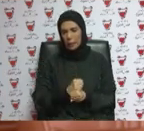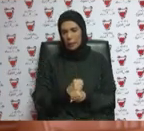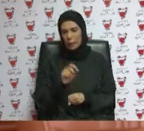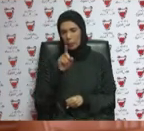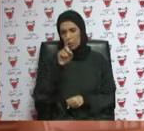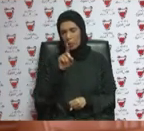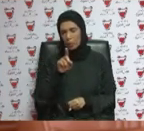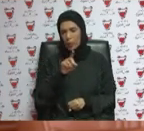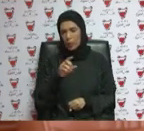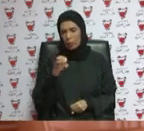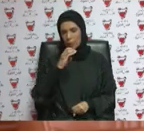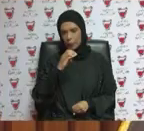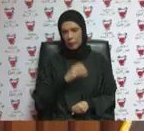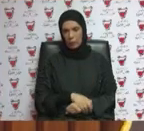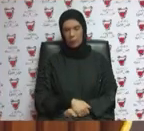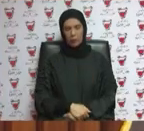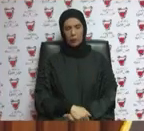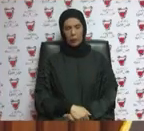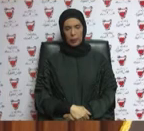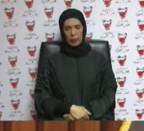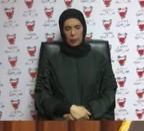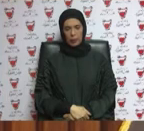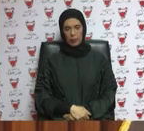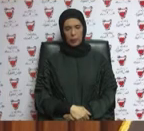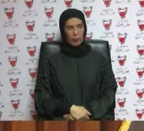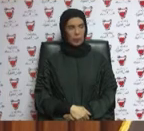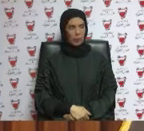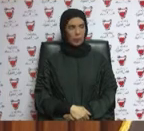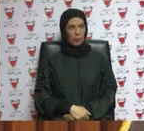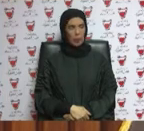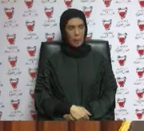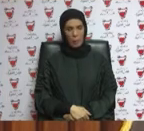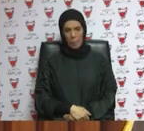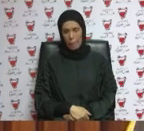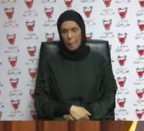وزير الماليه يجيب عليها. شكرا سيد الرئيس. شكرا جزيلا. دكتور احمد العريض.